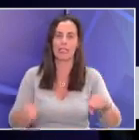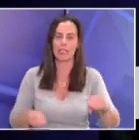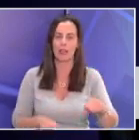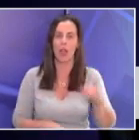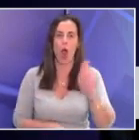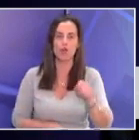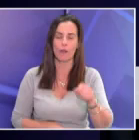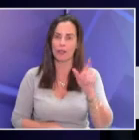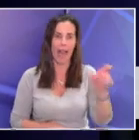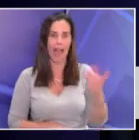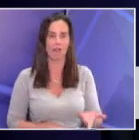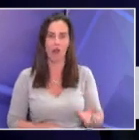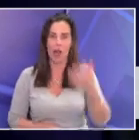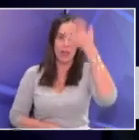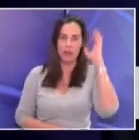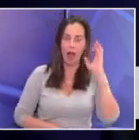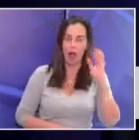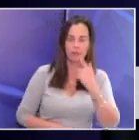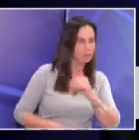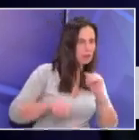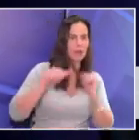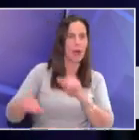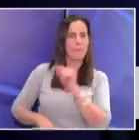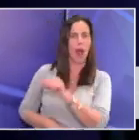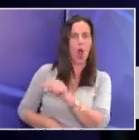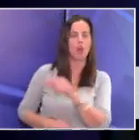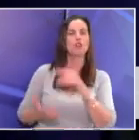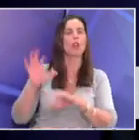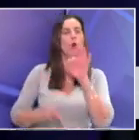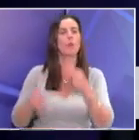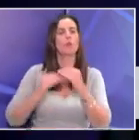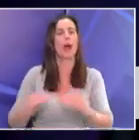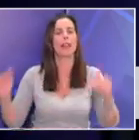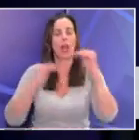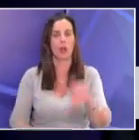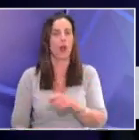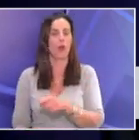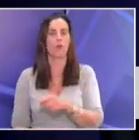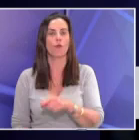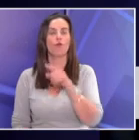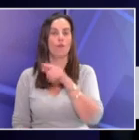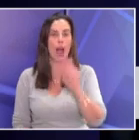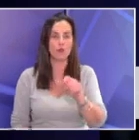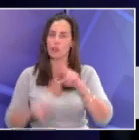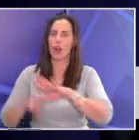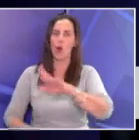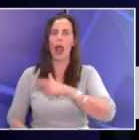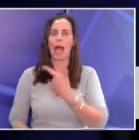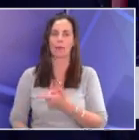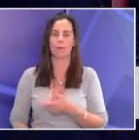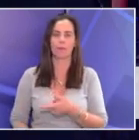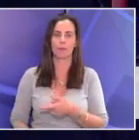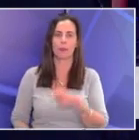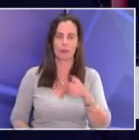עכשיו, קאבנו חייב לו, מכיוון שטראמפ הלך ושם את עצמו על הגדר כדי שהוא ייבחר. והוא שם לכל החיים שלו. והוא שם לכל החיים, נכון,